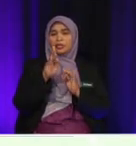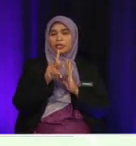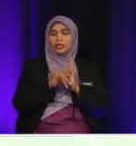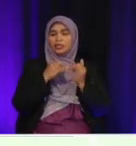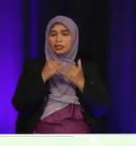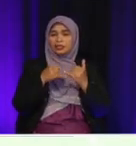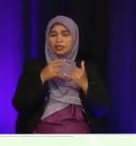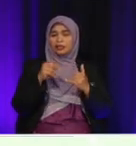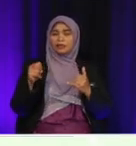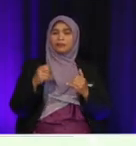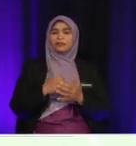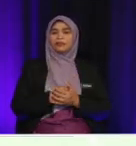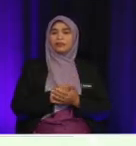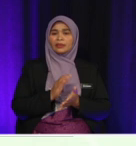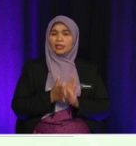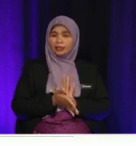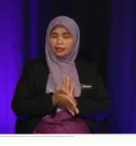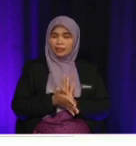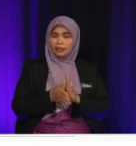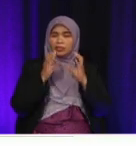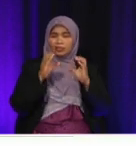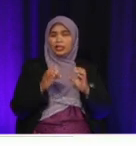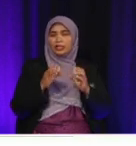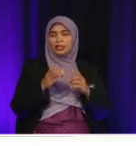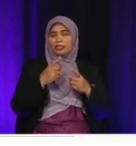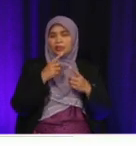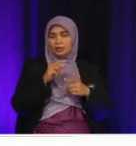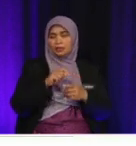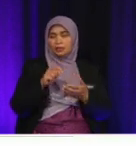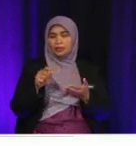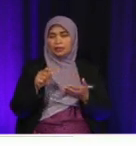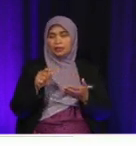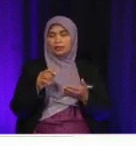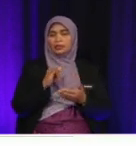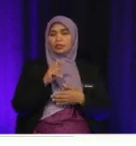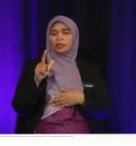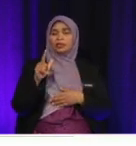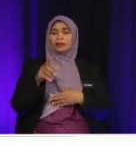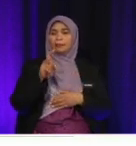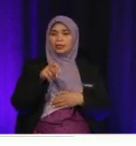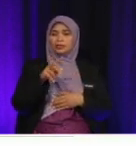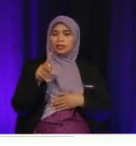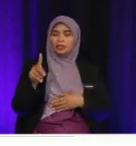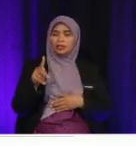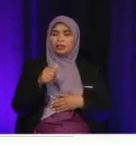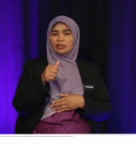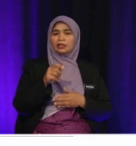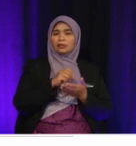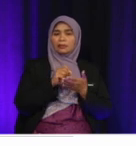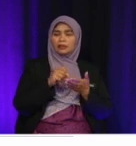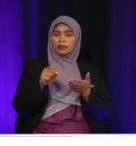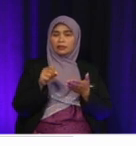anda menulis jawapan anda untuk pengajaran ayat ialah pastikan ya Anda